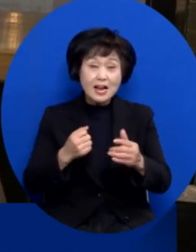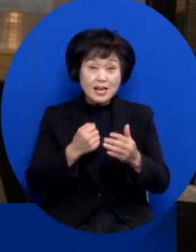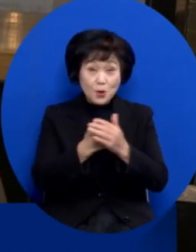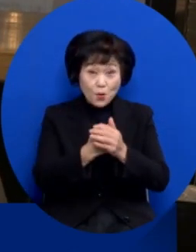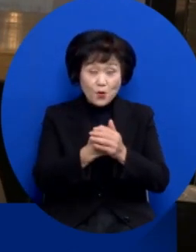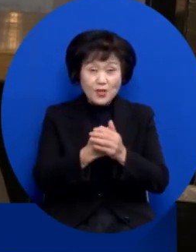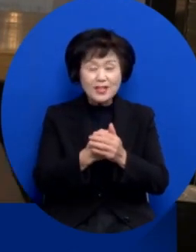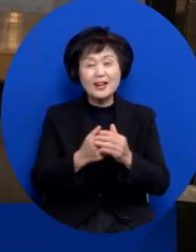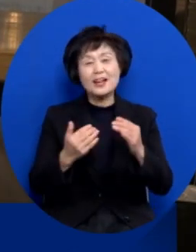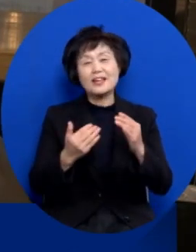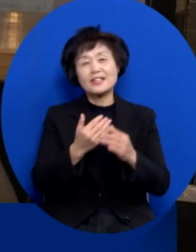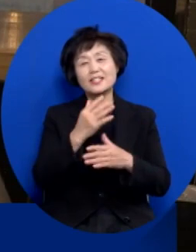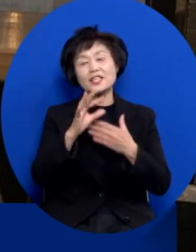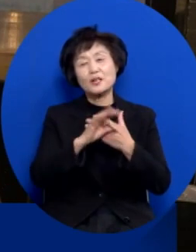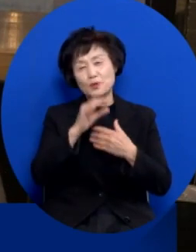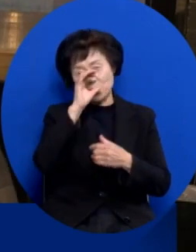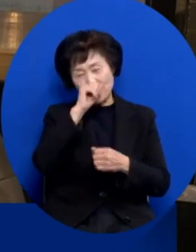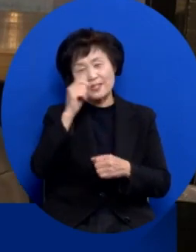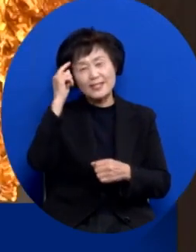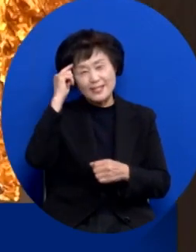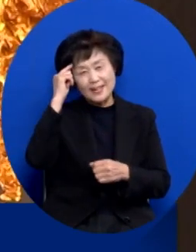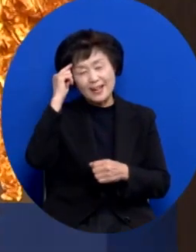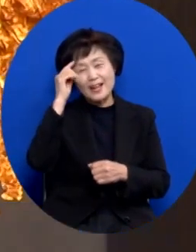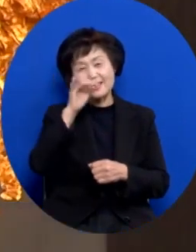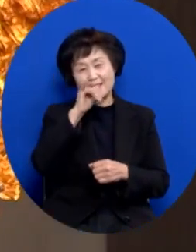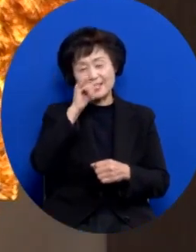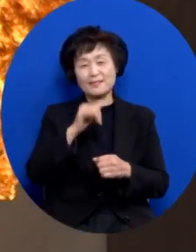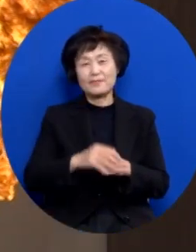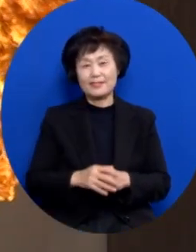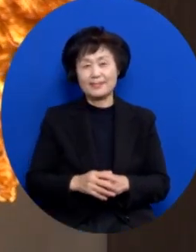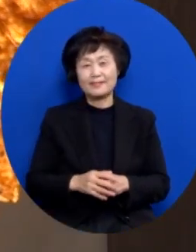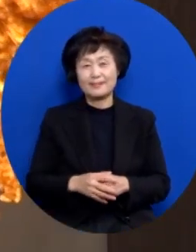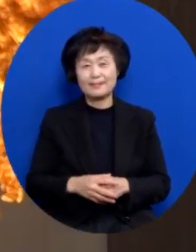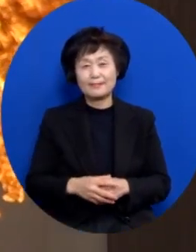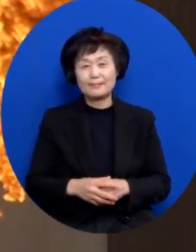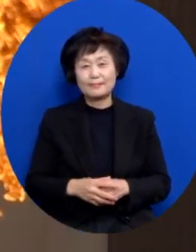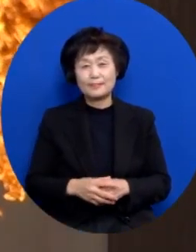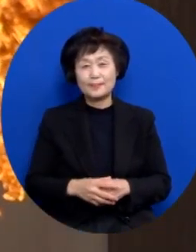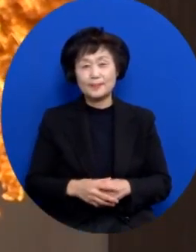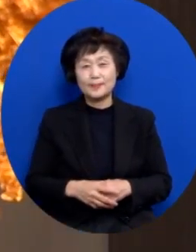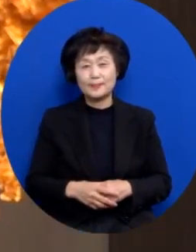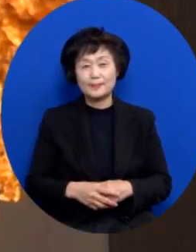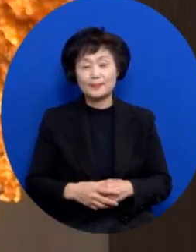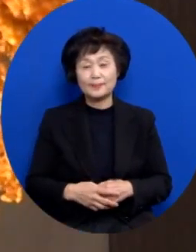좋겠다. 그런 생각을 가지고 있어요. CTS 뉴스 송은주입니다.